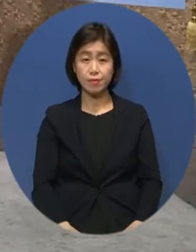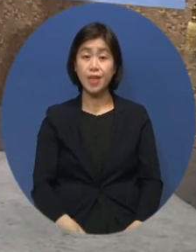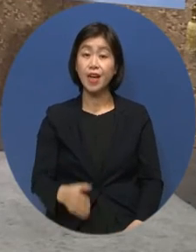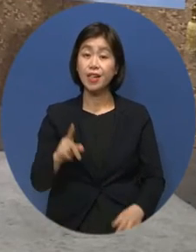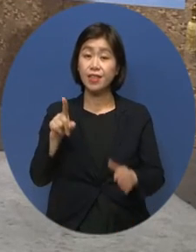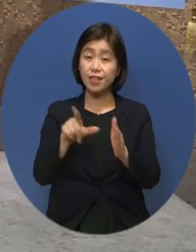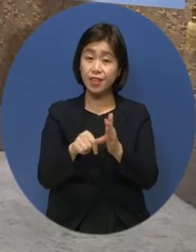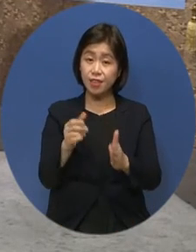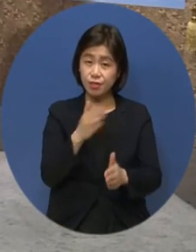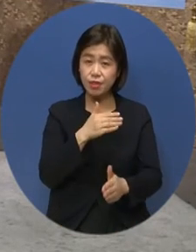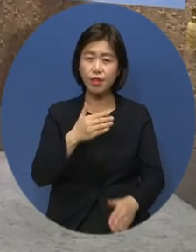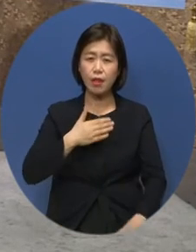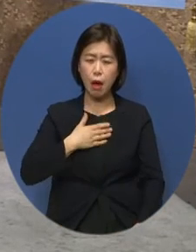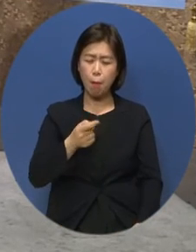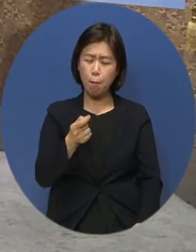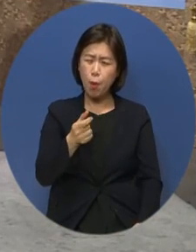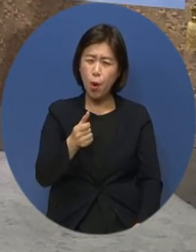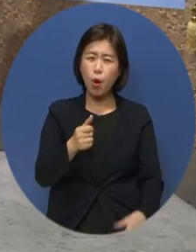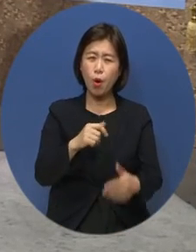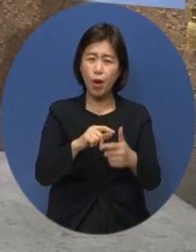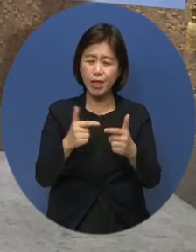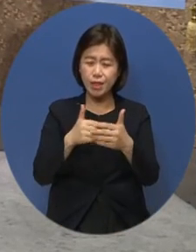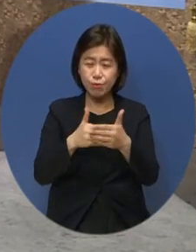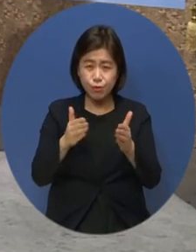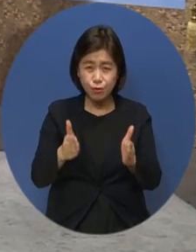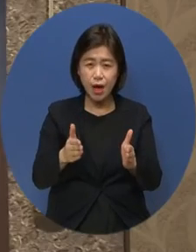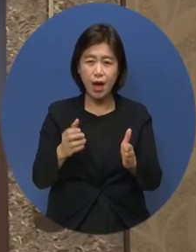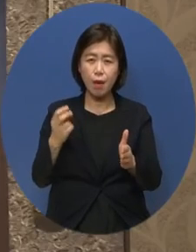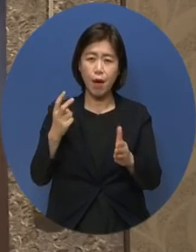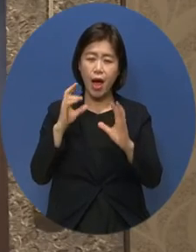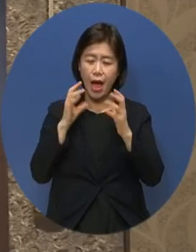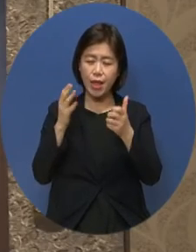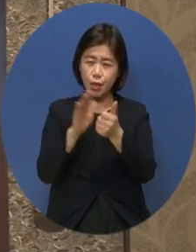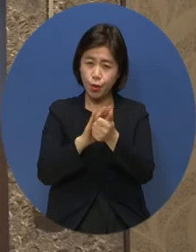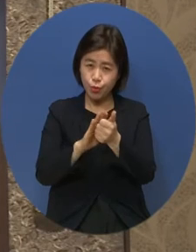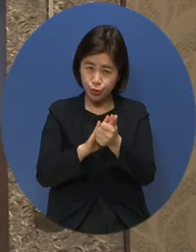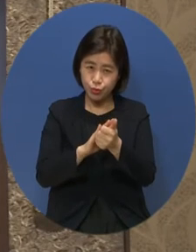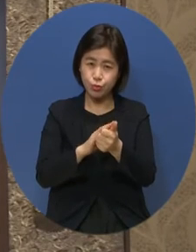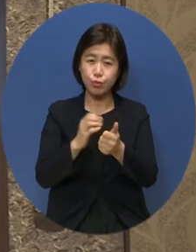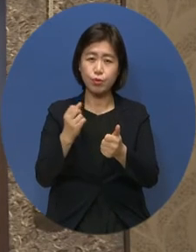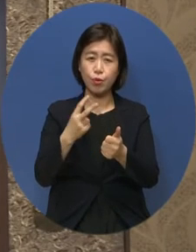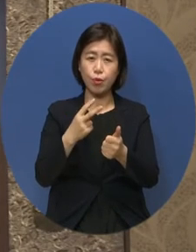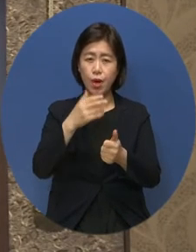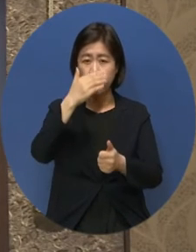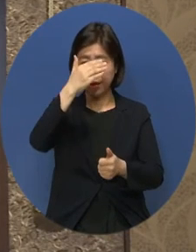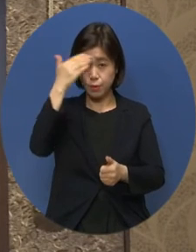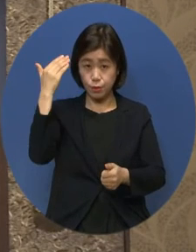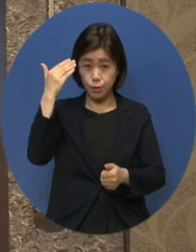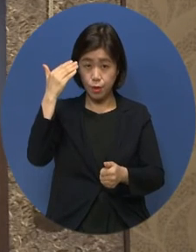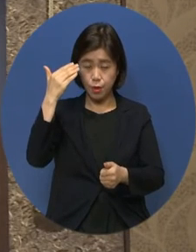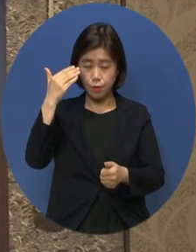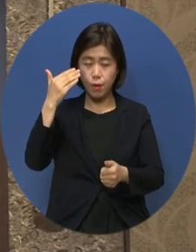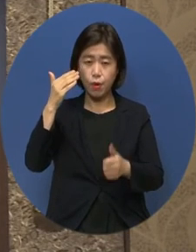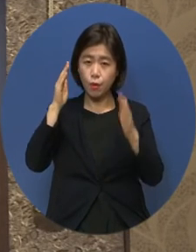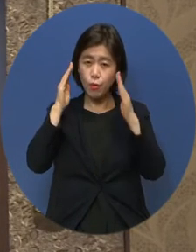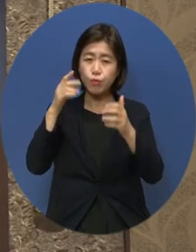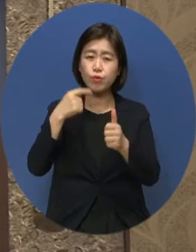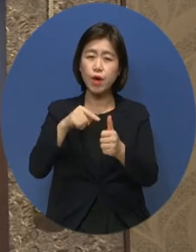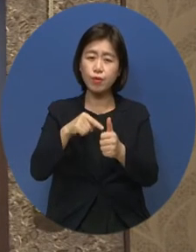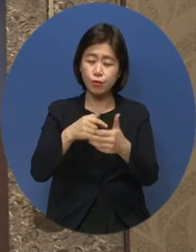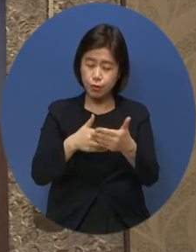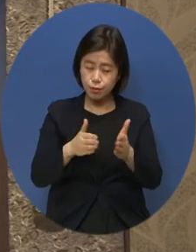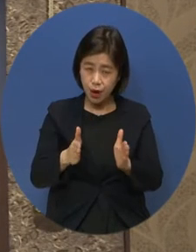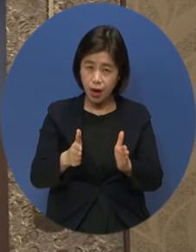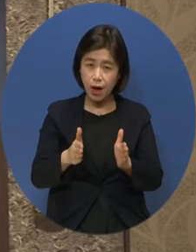보육 시설이 라든지 뭐 창 선양 공부방 이라던지 이런 시설을 설치하고 예 어 또 한국